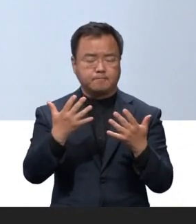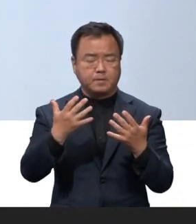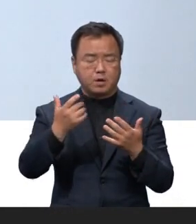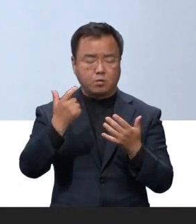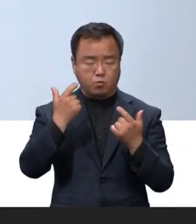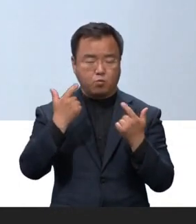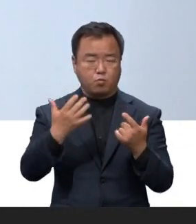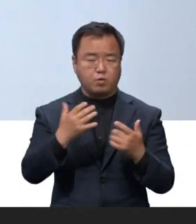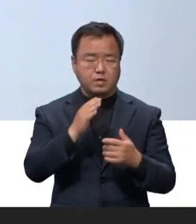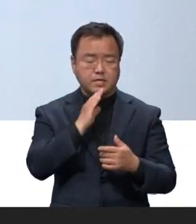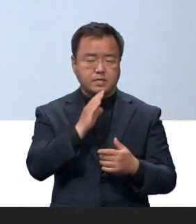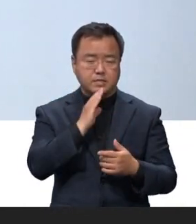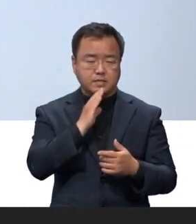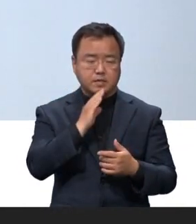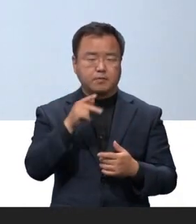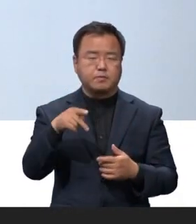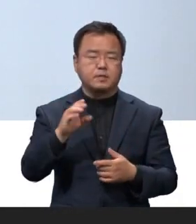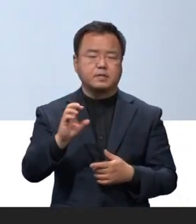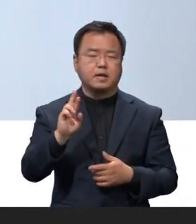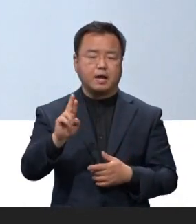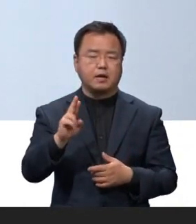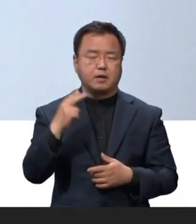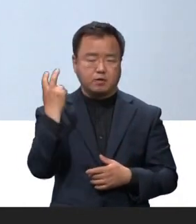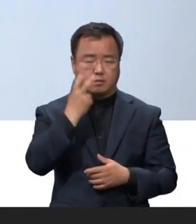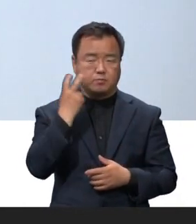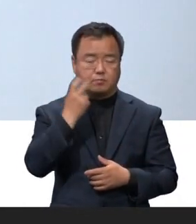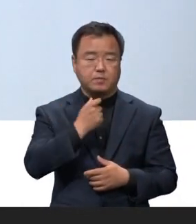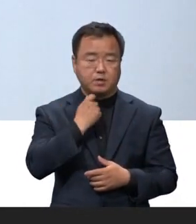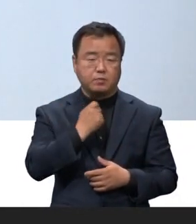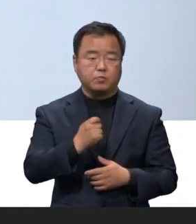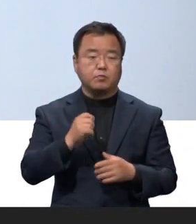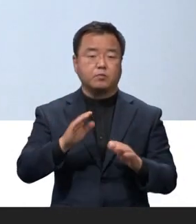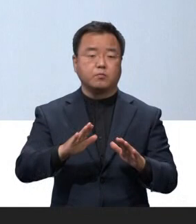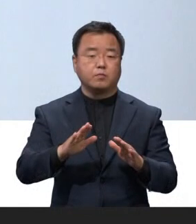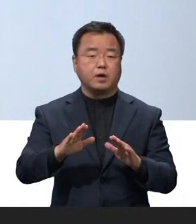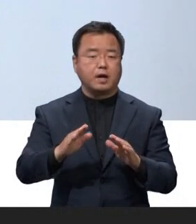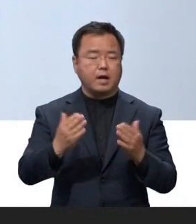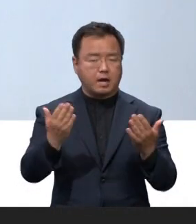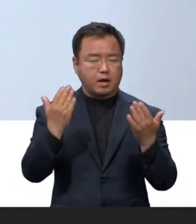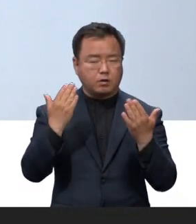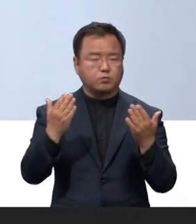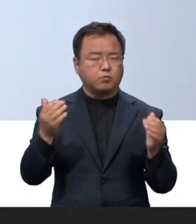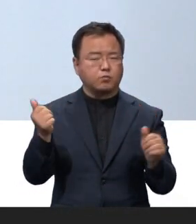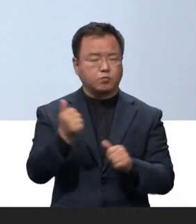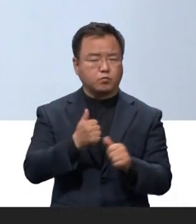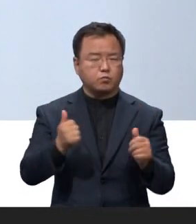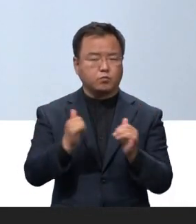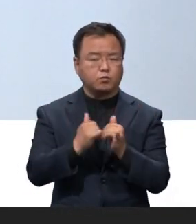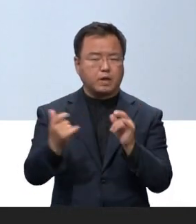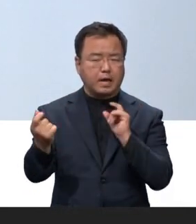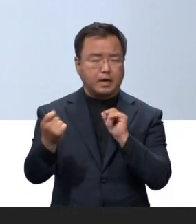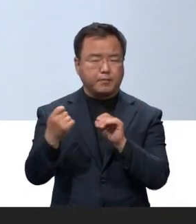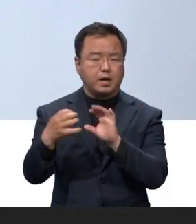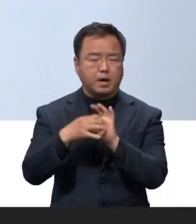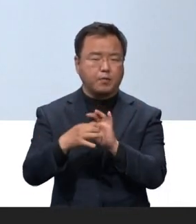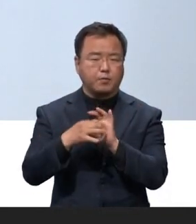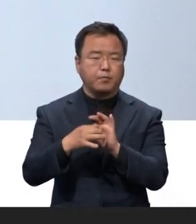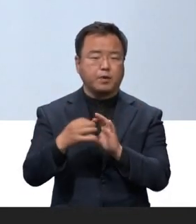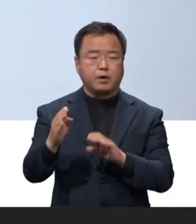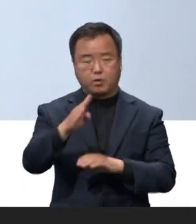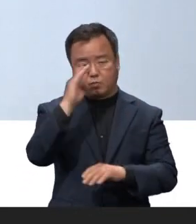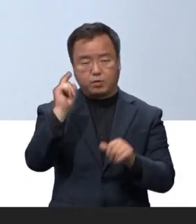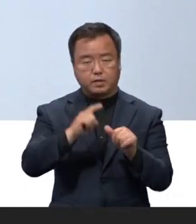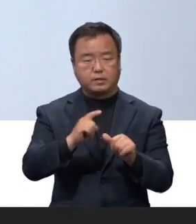선제적으로 시작하겠습니다 초중고등학교 구성원의 접근성이 을 높이고 확진 환자의 조기 발견과